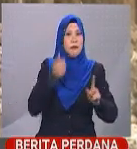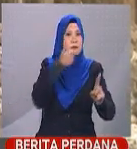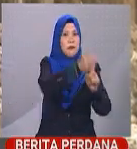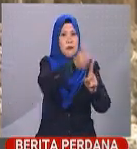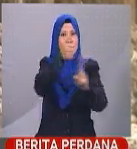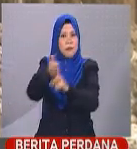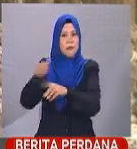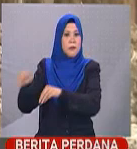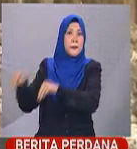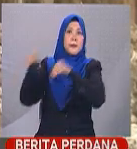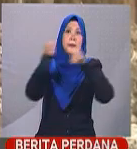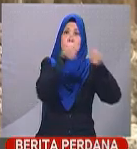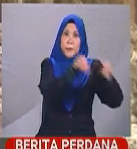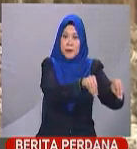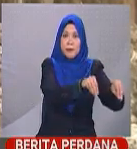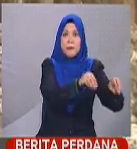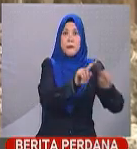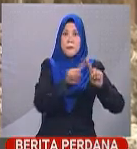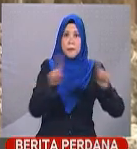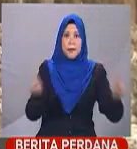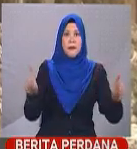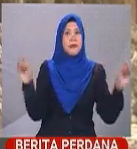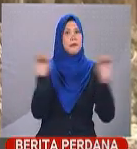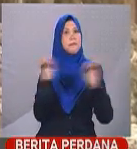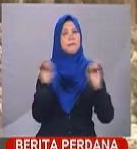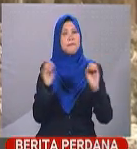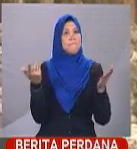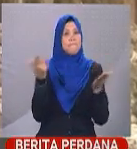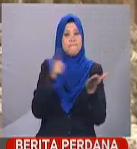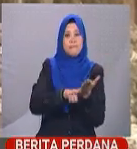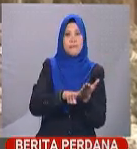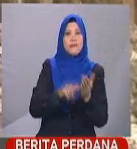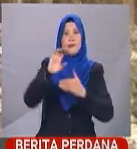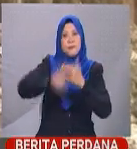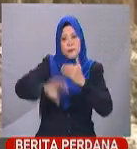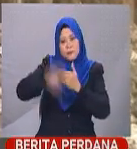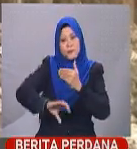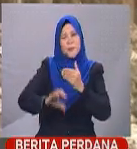diarahkan berpindah. Namun walau bagaimanapun, tiada dilaporkan